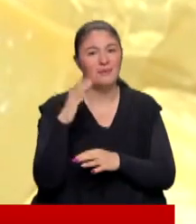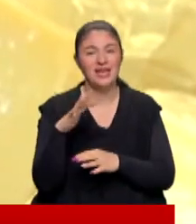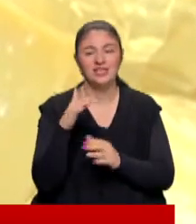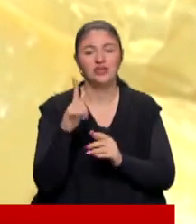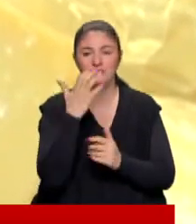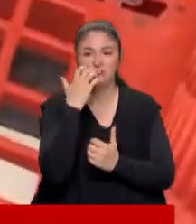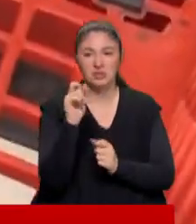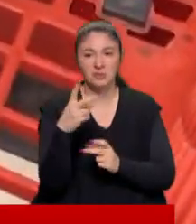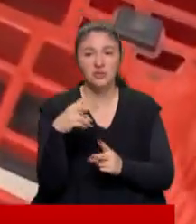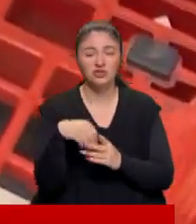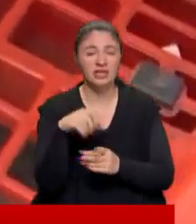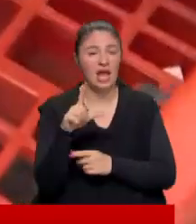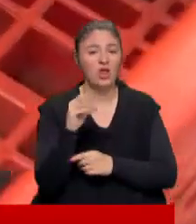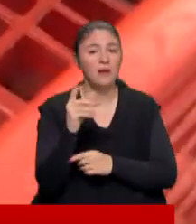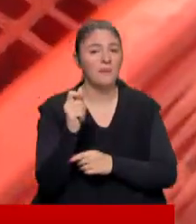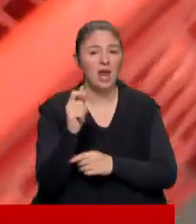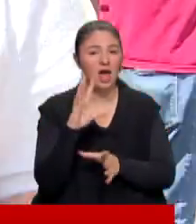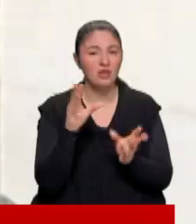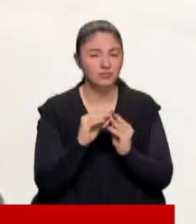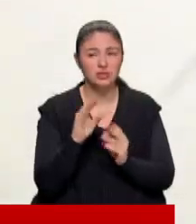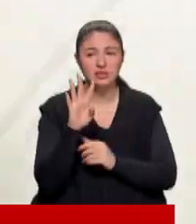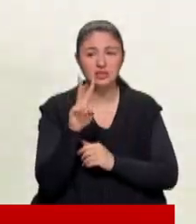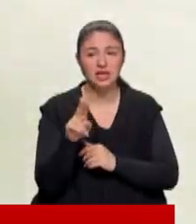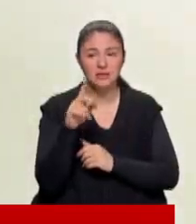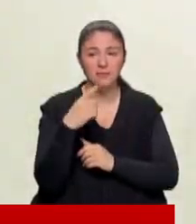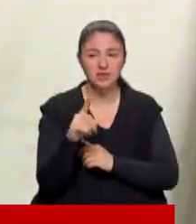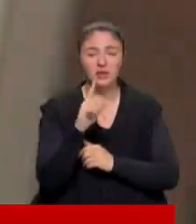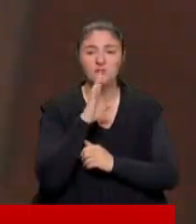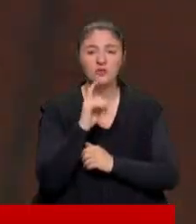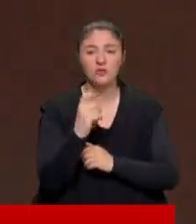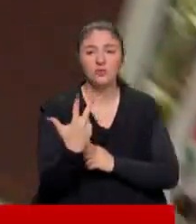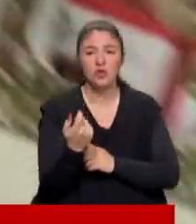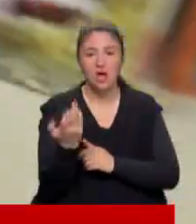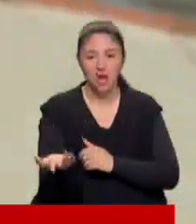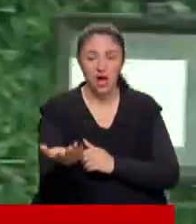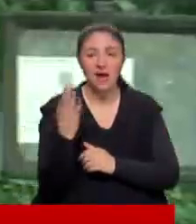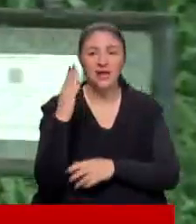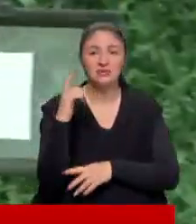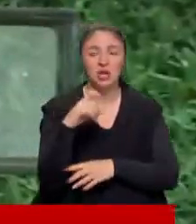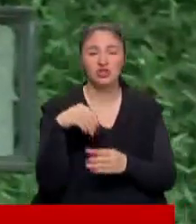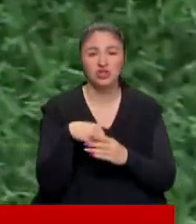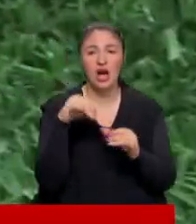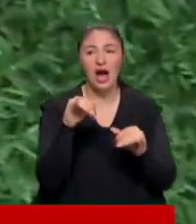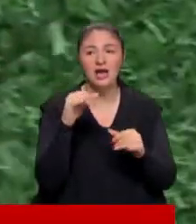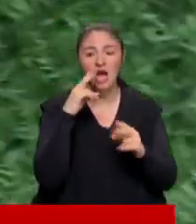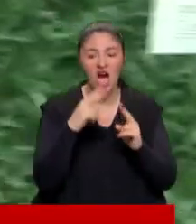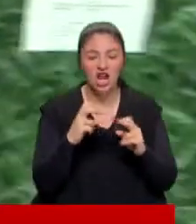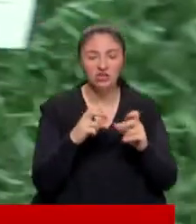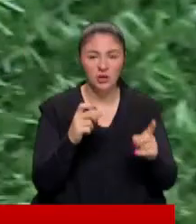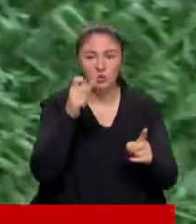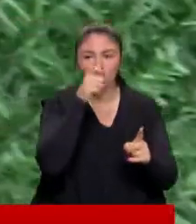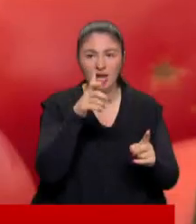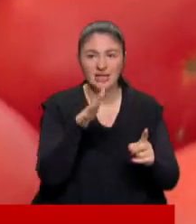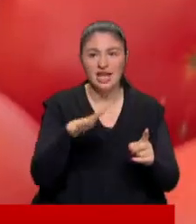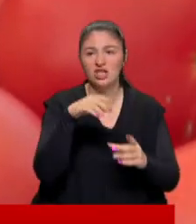ihtiyaçlarını karşılayabilmesi için gerekli olan para miktarı 47.493 lira. Kasım ayı için aynı araştırmayı